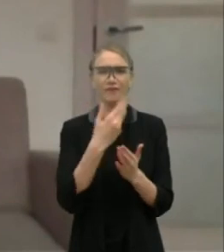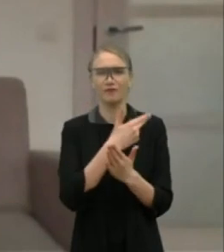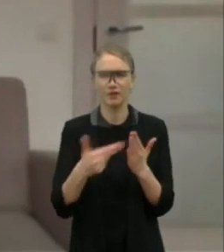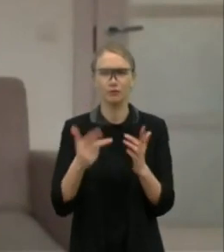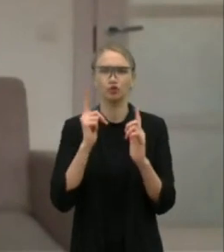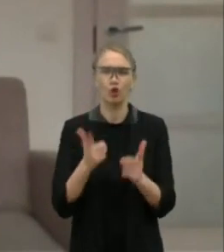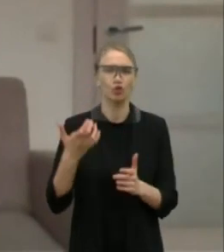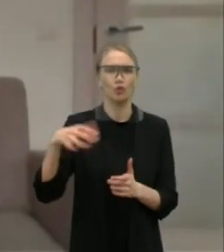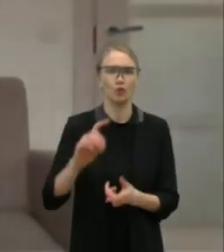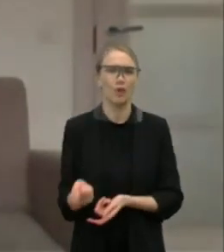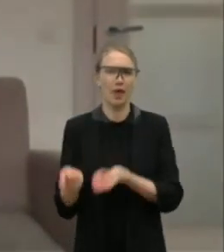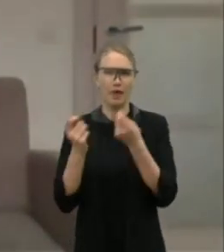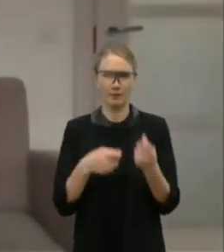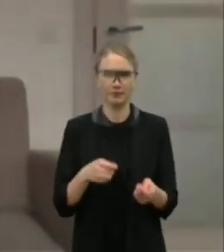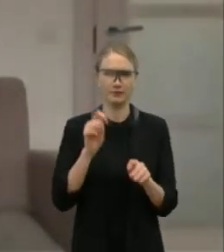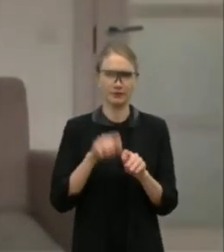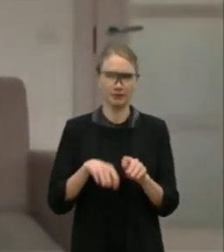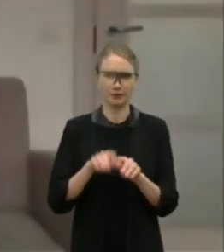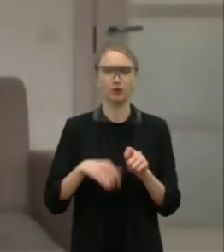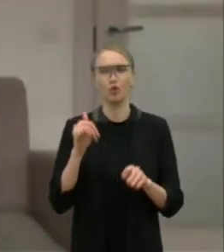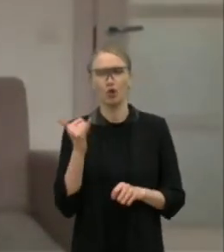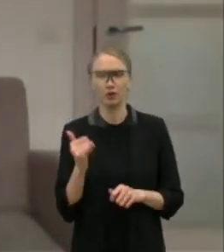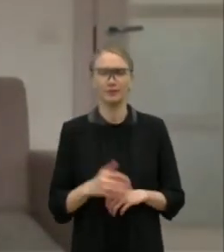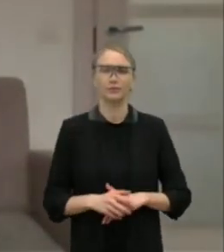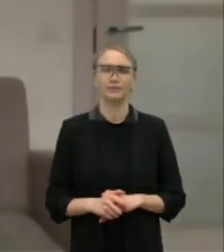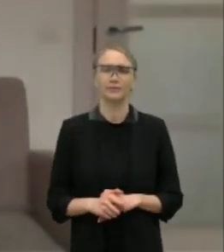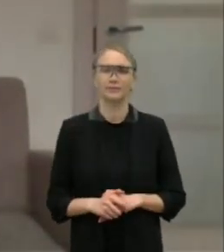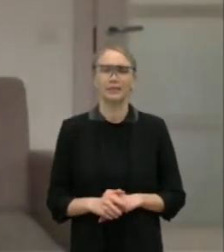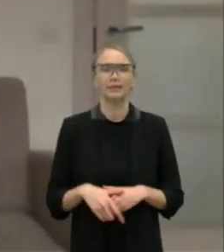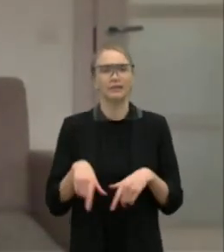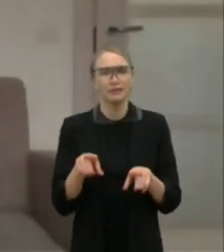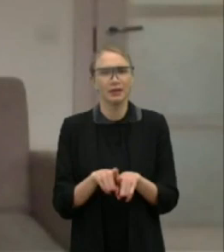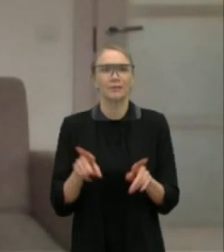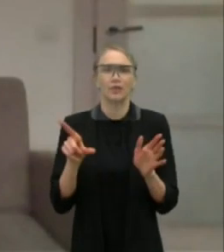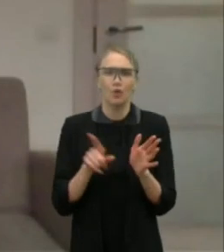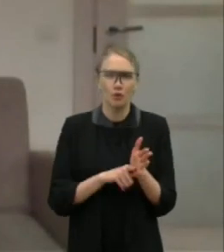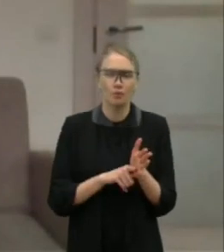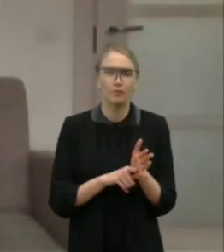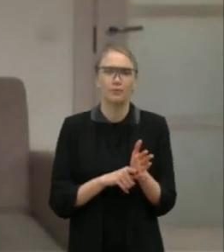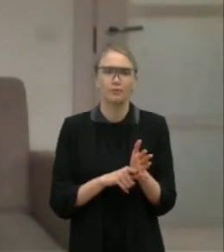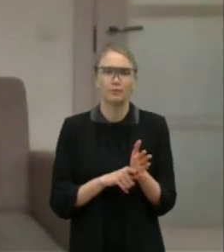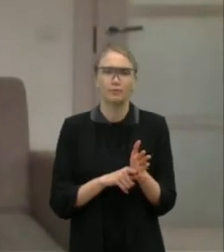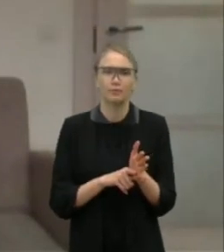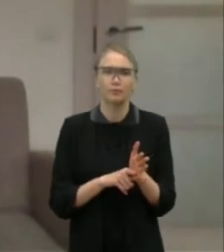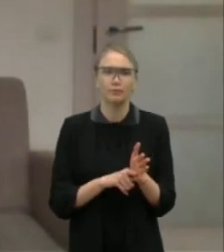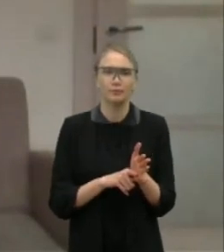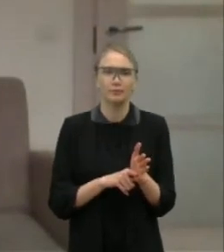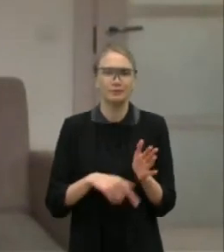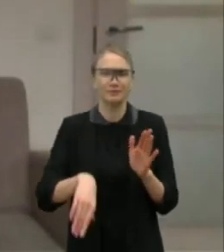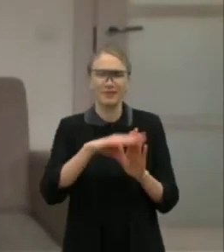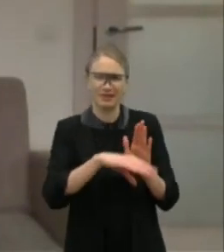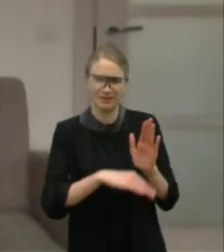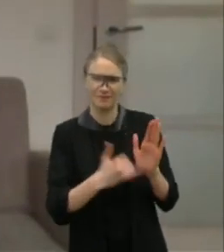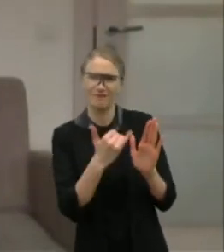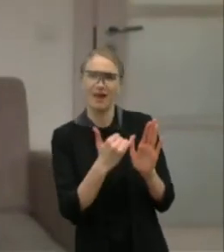didesniais kiekiais užperkami tie kokybiški reagentai. Ir taip pat, kad turi būti tam tikra tokia verifikavimo,